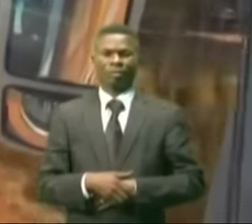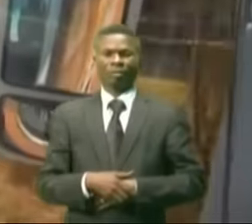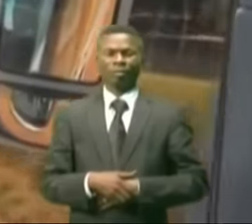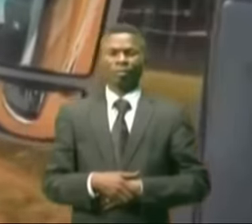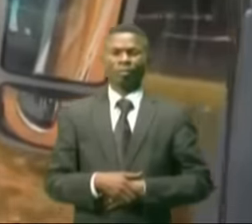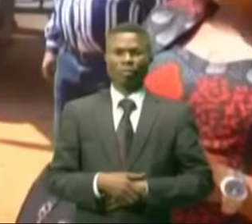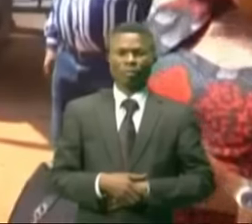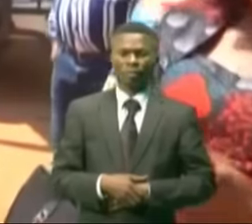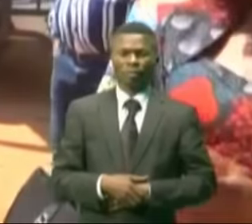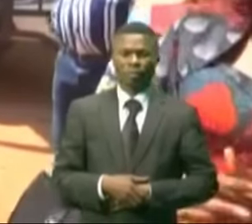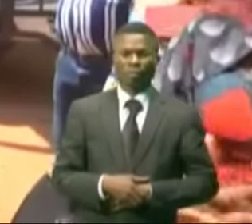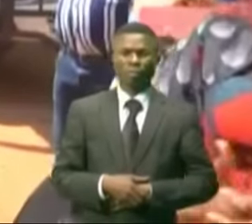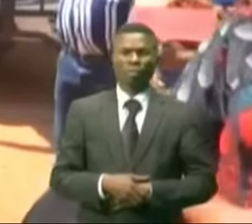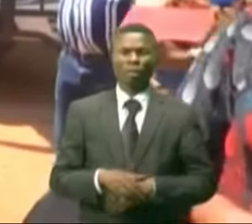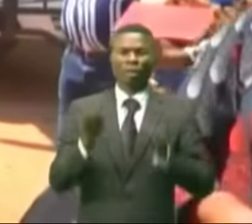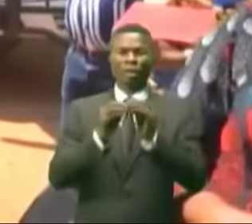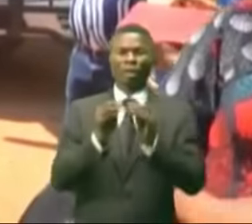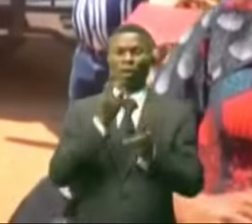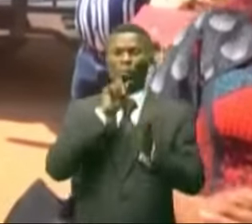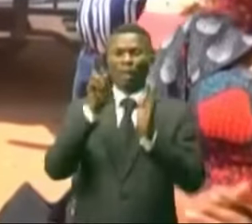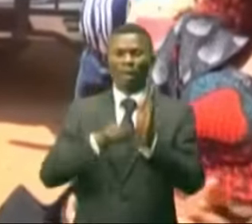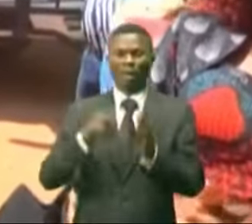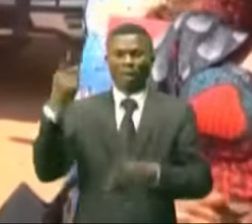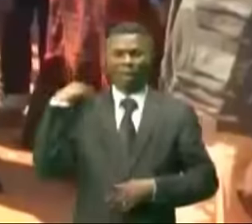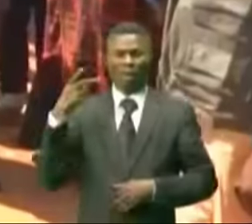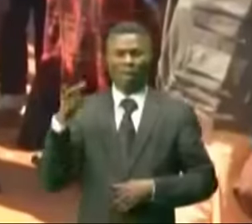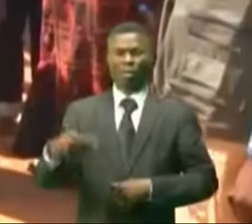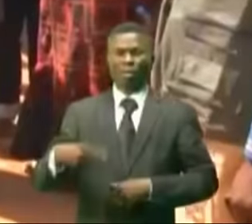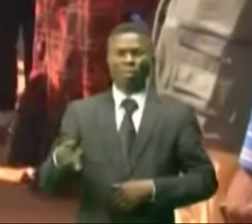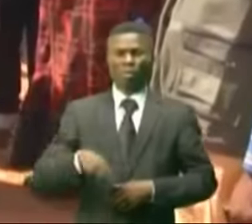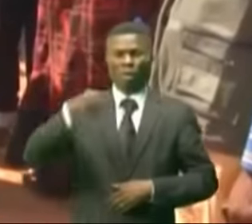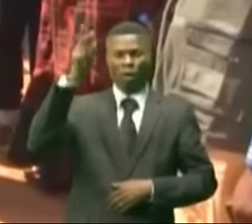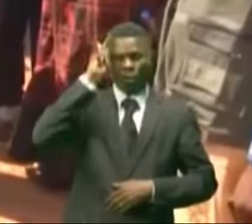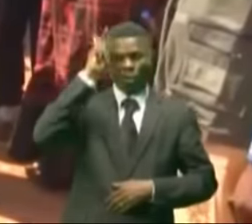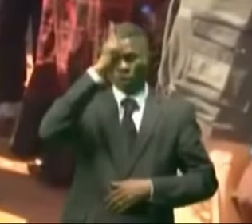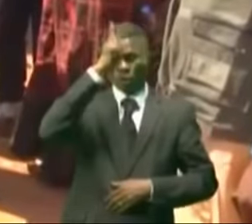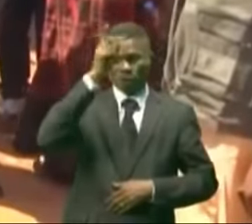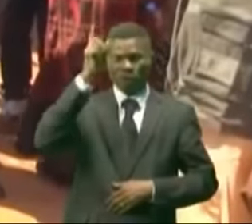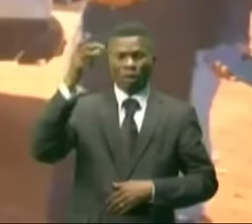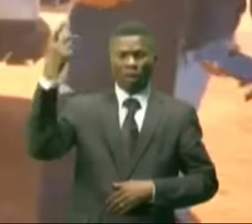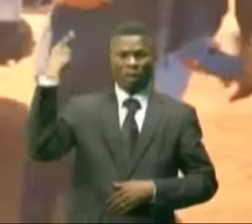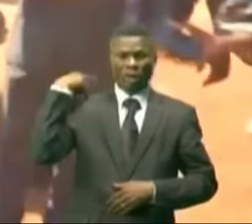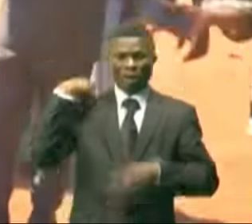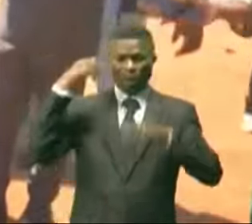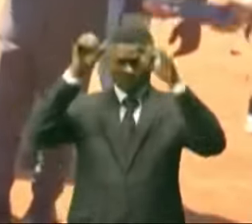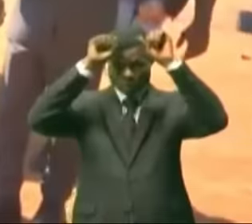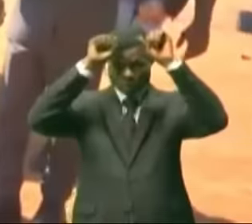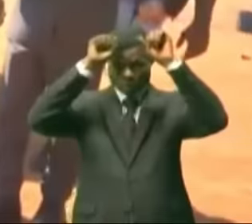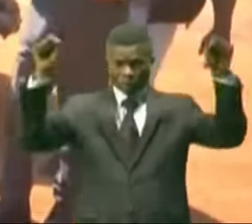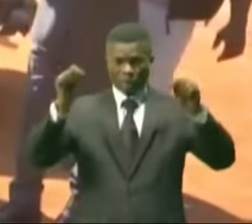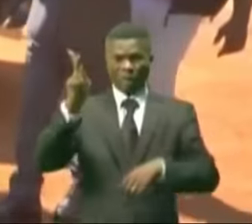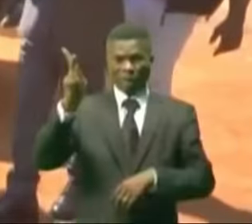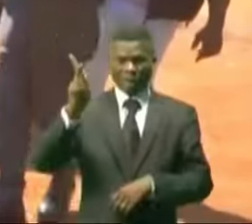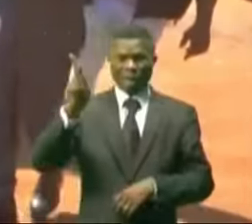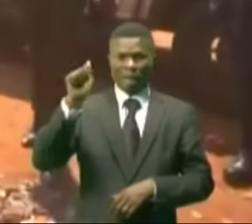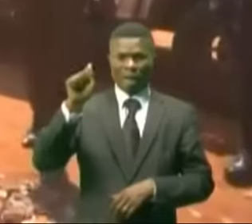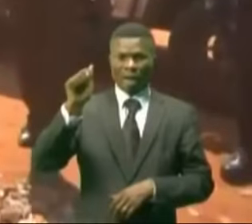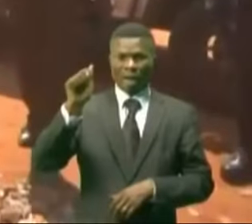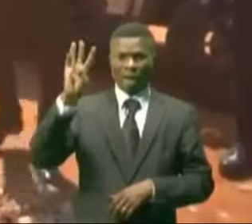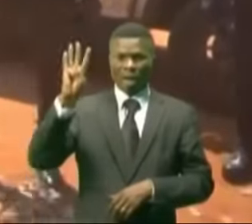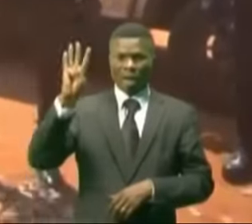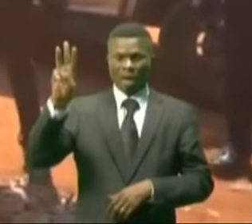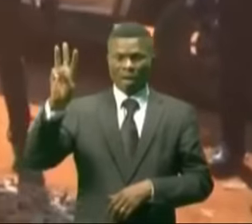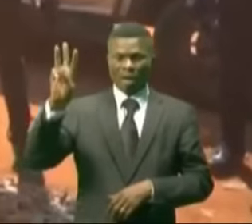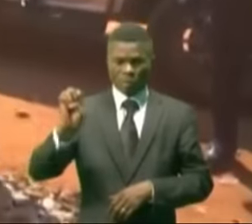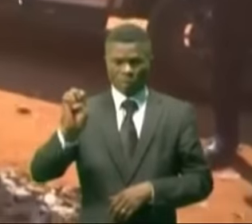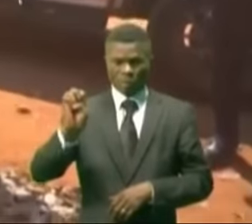leur mission parlementaire, les députés provinciaux du Haut-Katanga, avec en tête l'honorable président Kabwemomba Michel, ont procédé dans